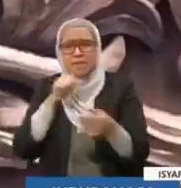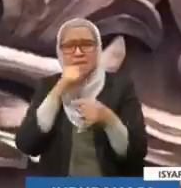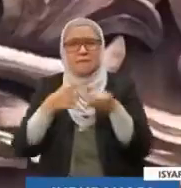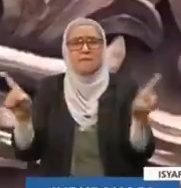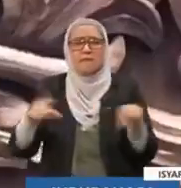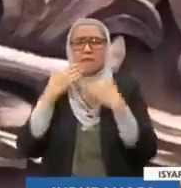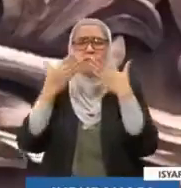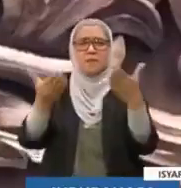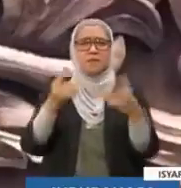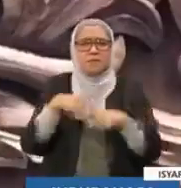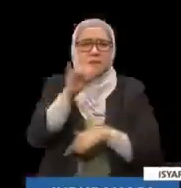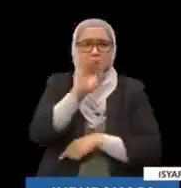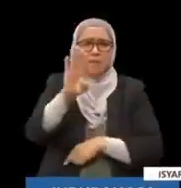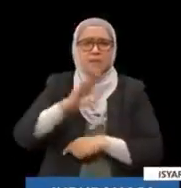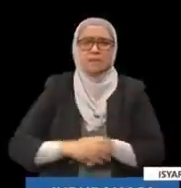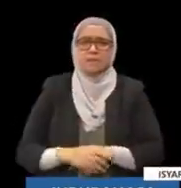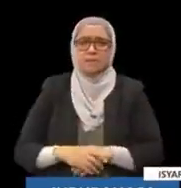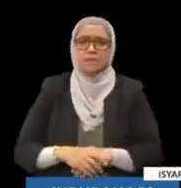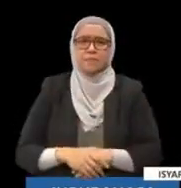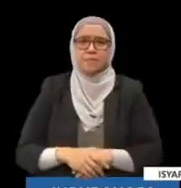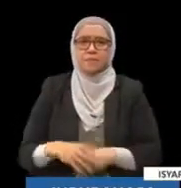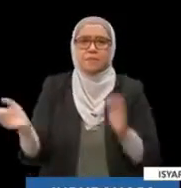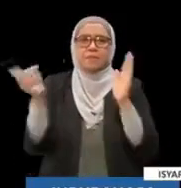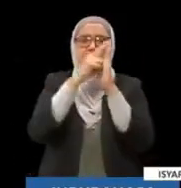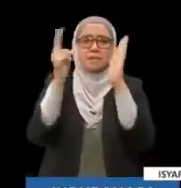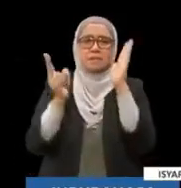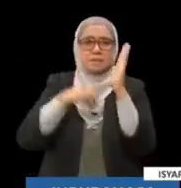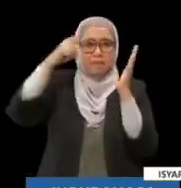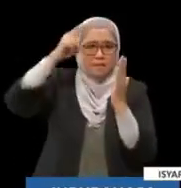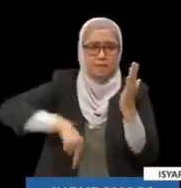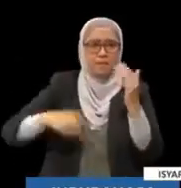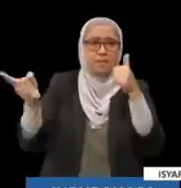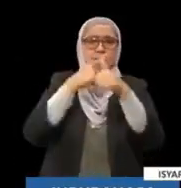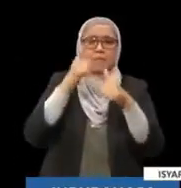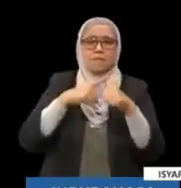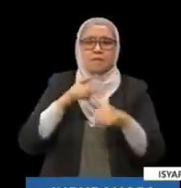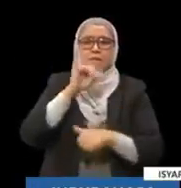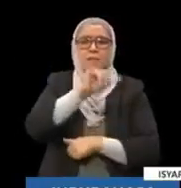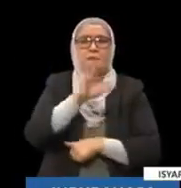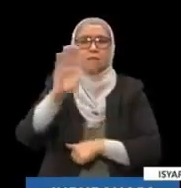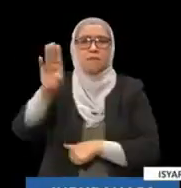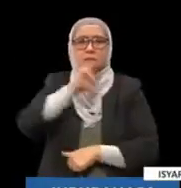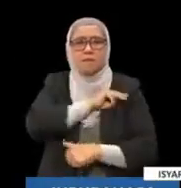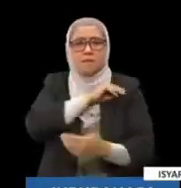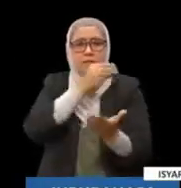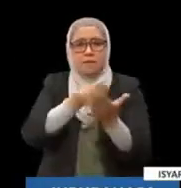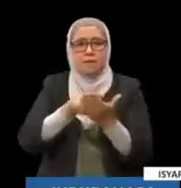Yang Berhormat. Rang undang-undang untuk bacaan kali pertama. Yang Berhormat Menteri Kewangan.